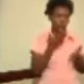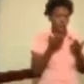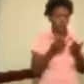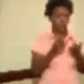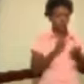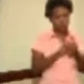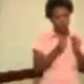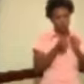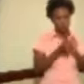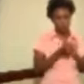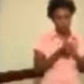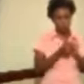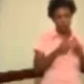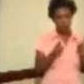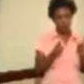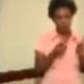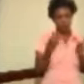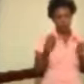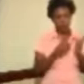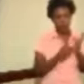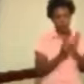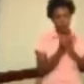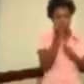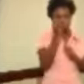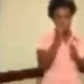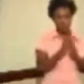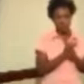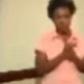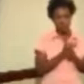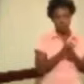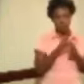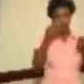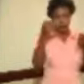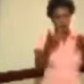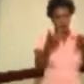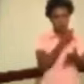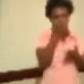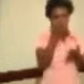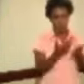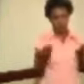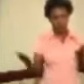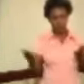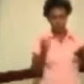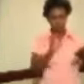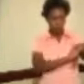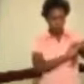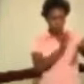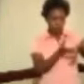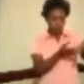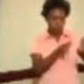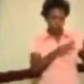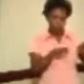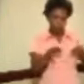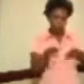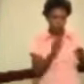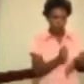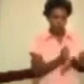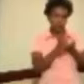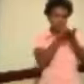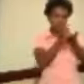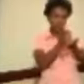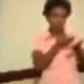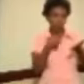situation de sous-développement. C'est que les nouvelles technologies ont aidé nous à rattraper le retard